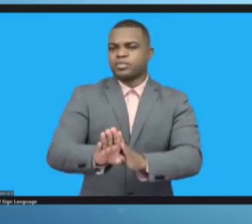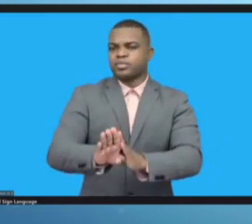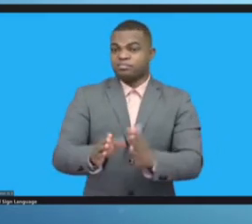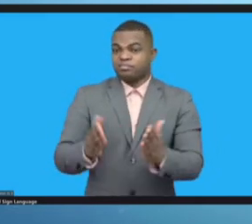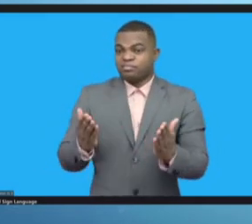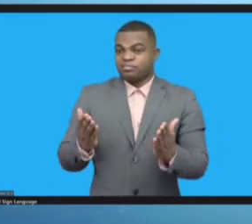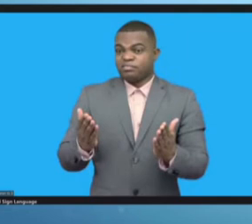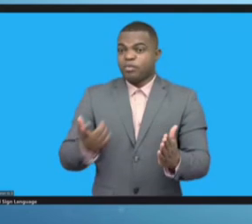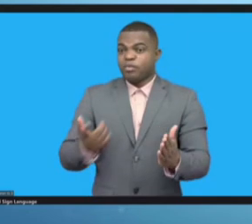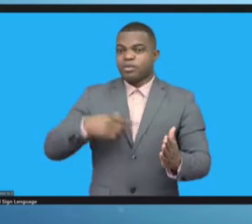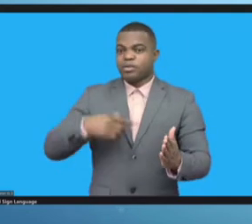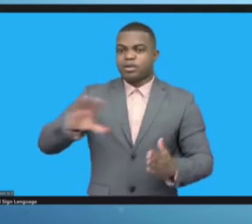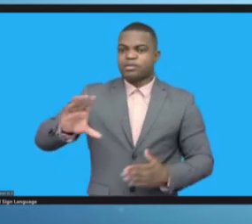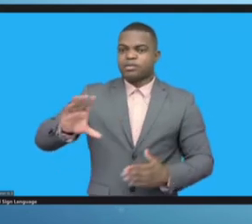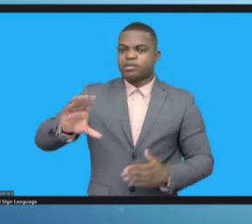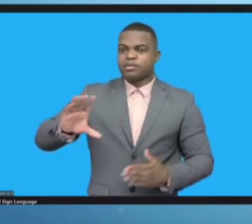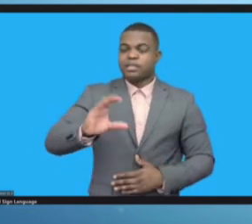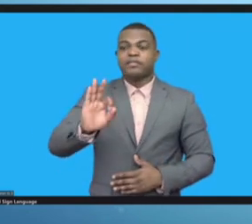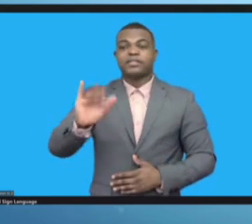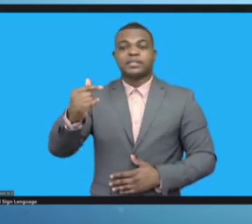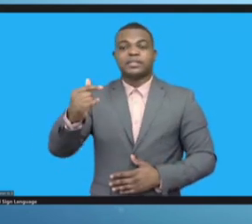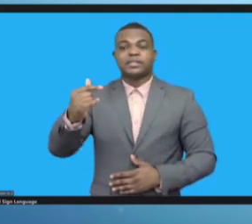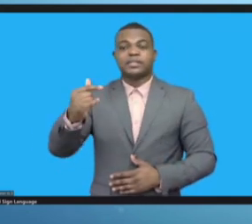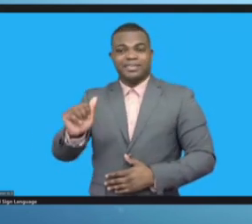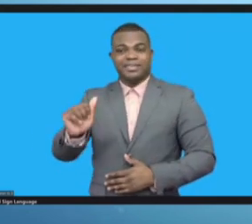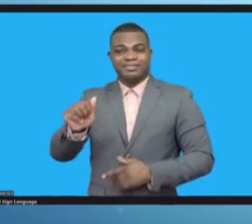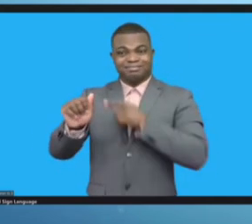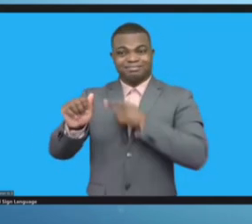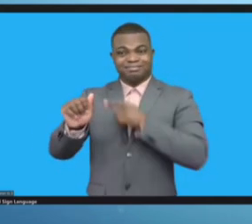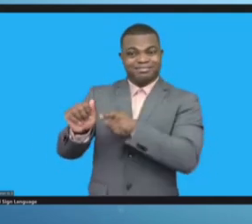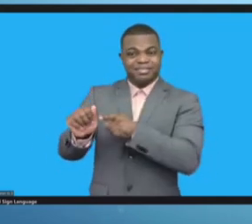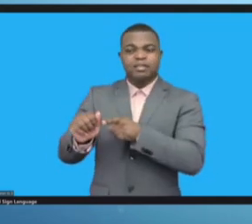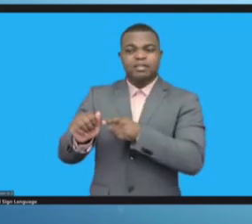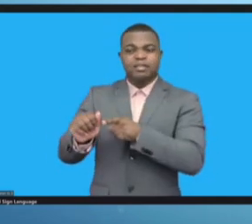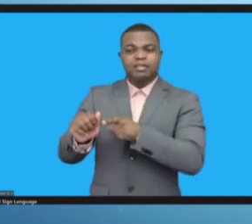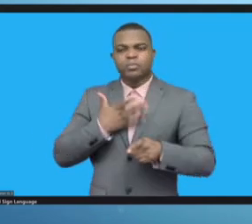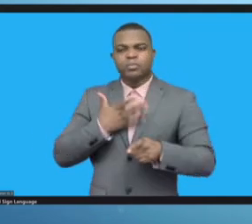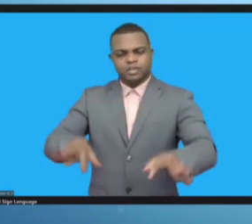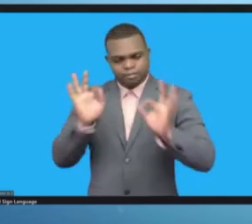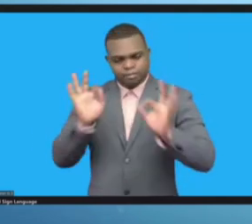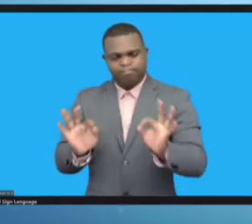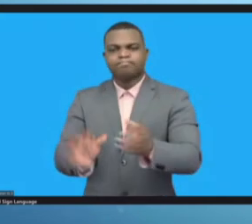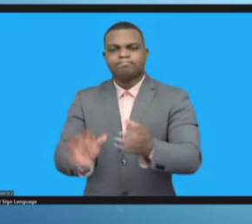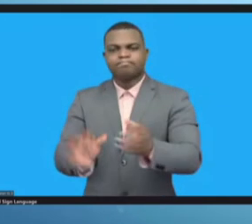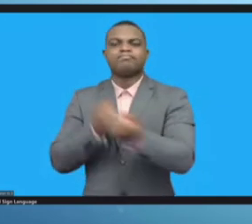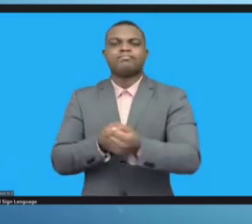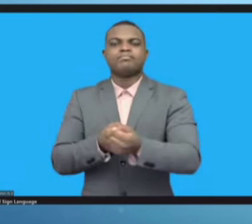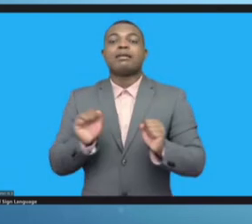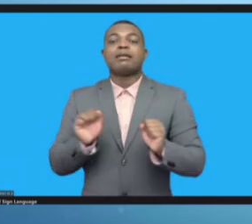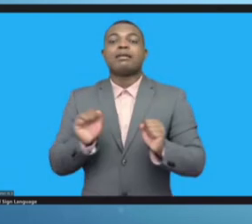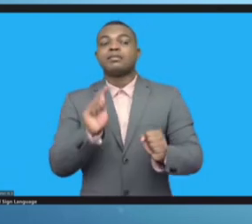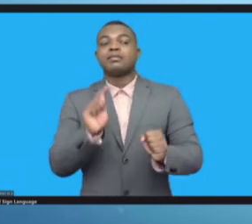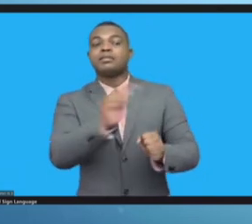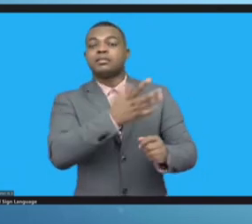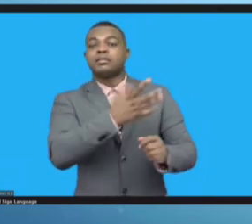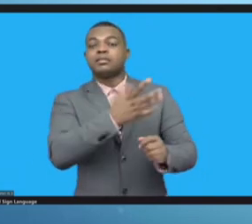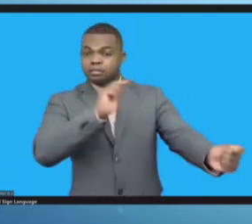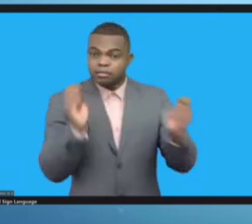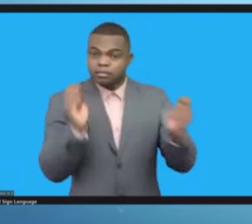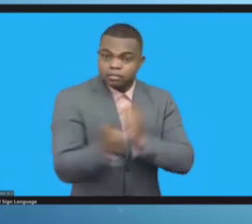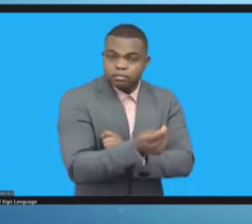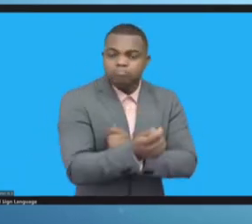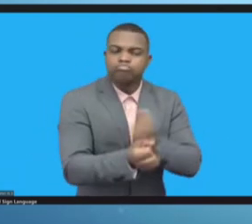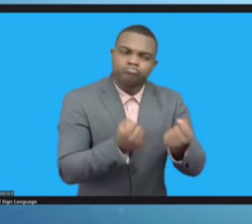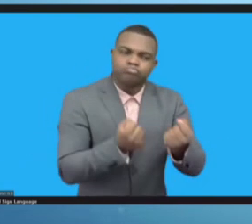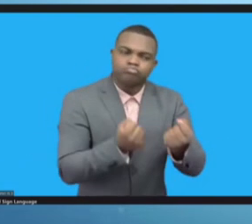réduire les asymétries en information, les inefficacités en matière donc, d'approvisionnement et des